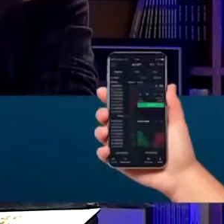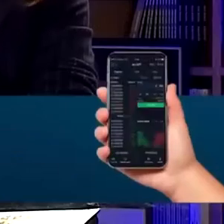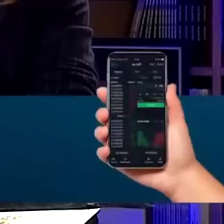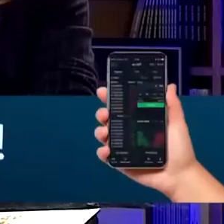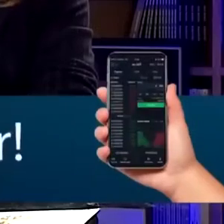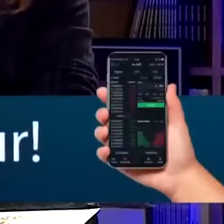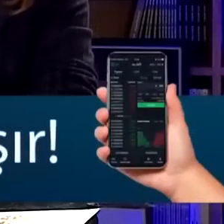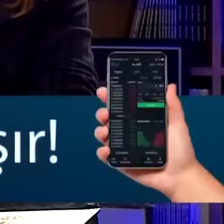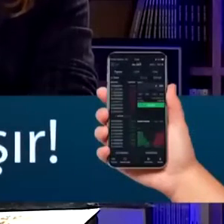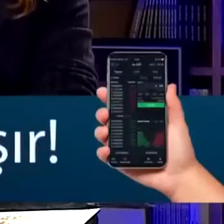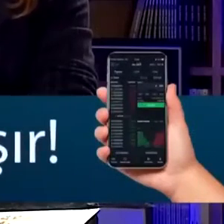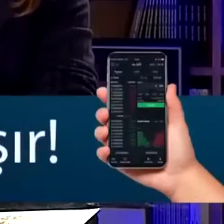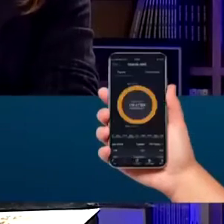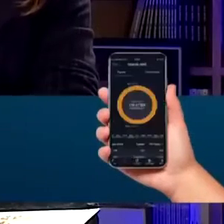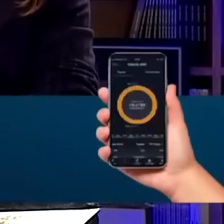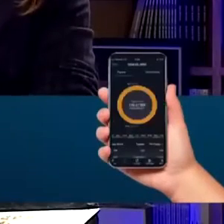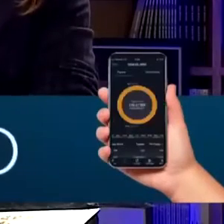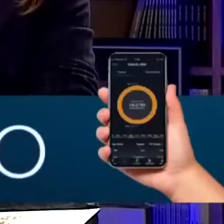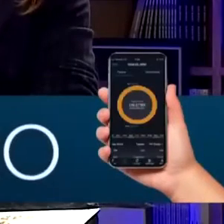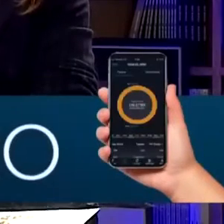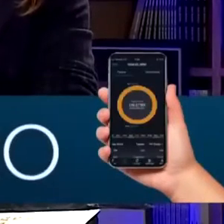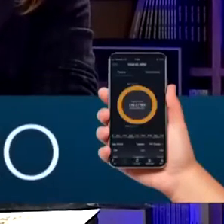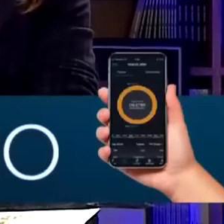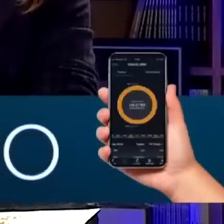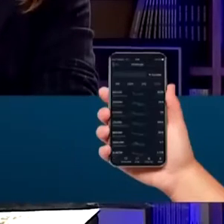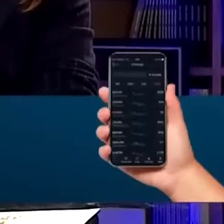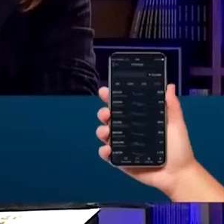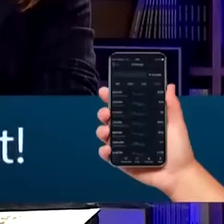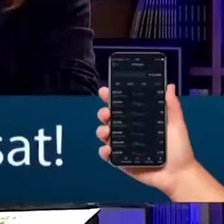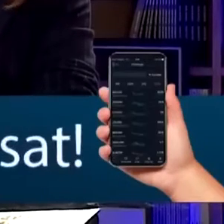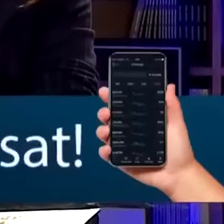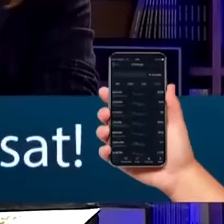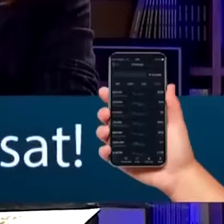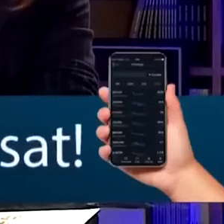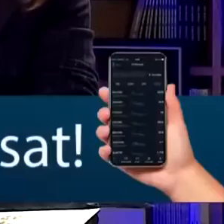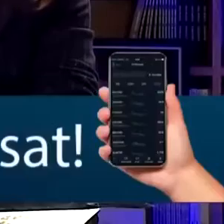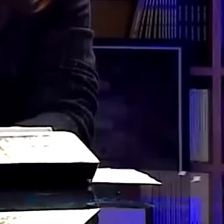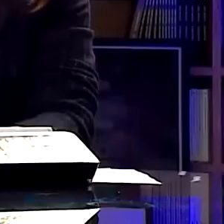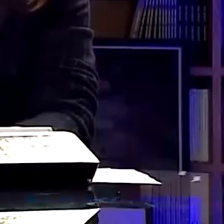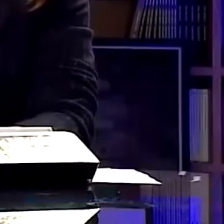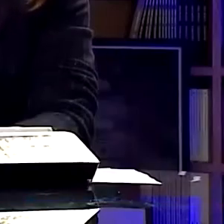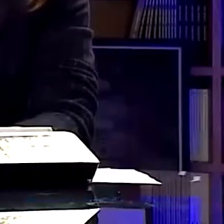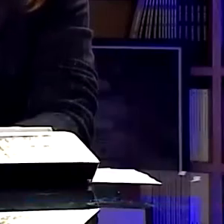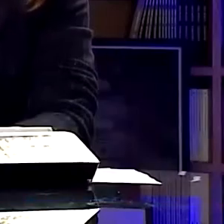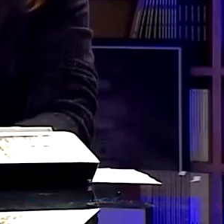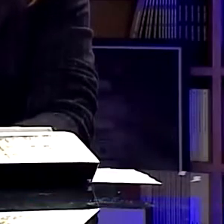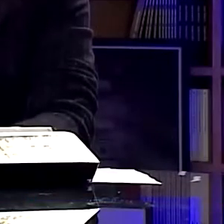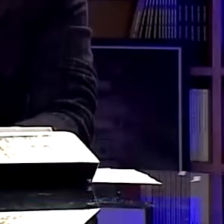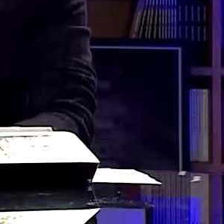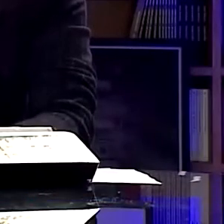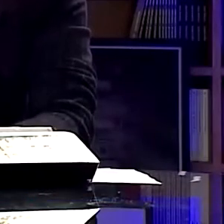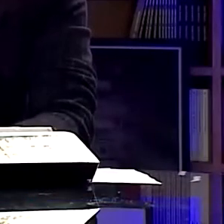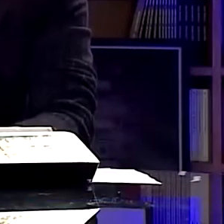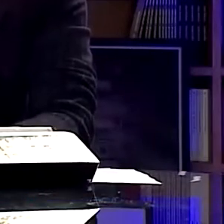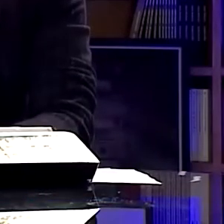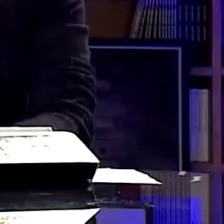bu mobil uygulama üzerinden bir hesap oluşturabiliyor ve ilk Bitcoin'imizi dakikalar içinde satın alabiliyoruz. Evet,